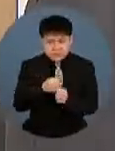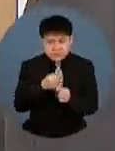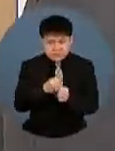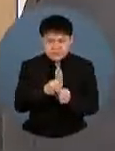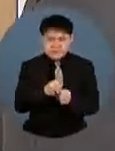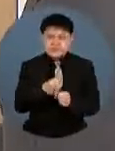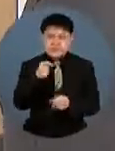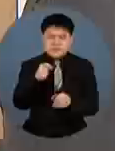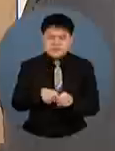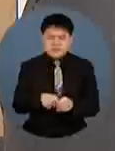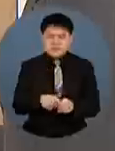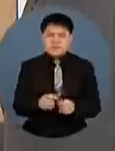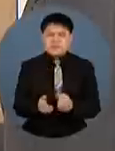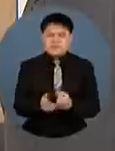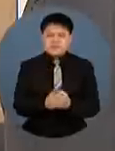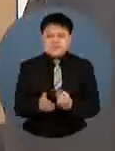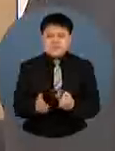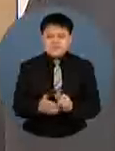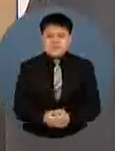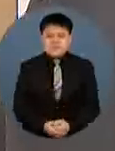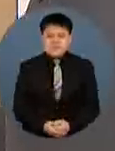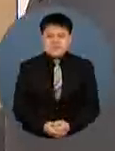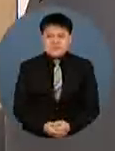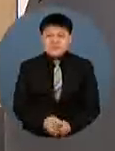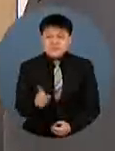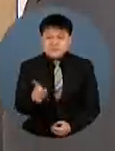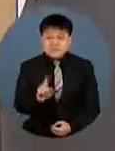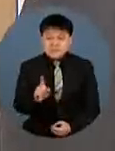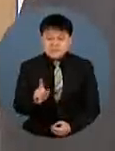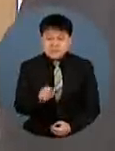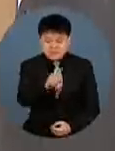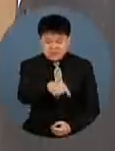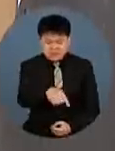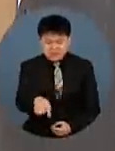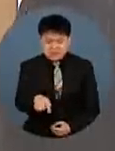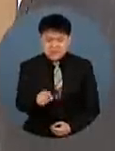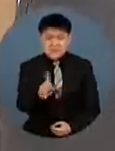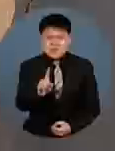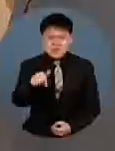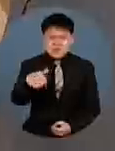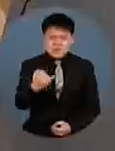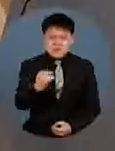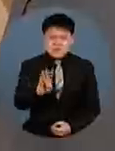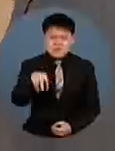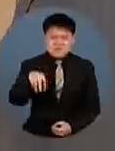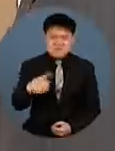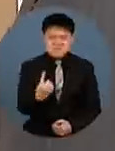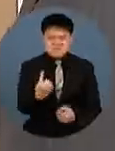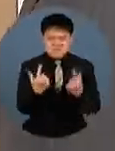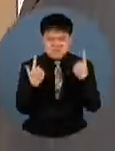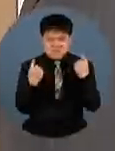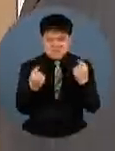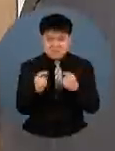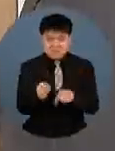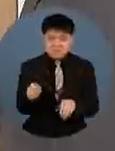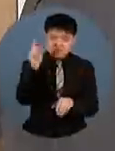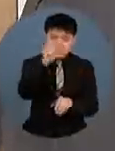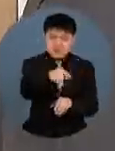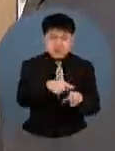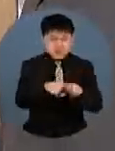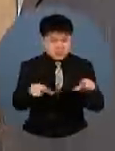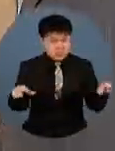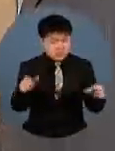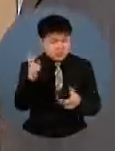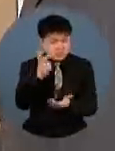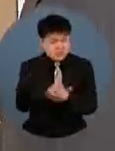때문에 이 수가 이런 일명의 이제 이런 장면이 급소죠. 급소. 그 다음에 왜 안 뛰어나갔을까? 이게 뛰어나가는 게 보통은